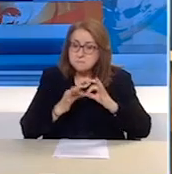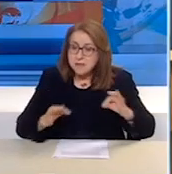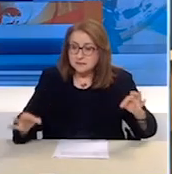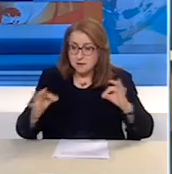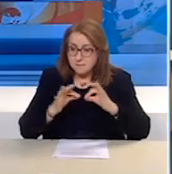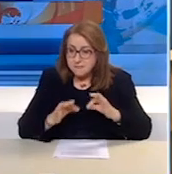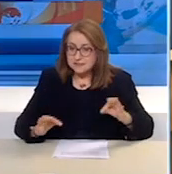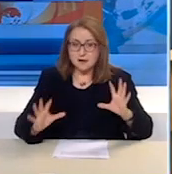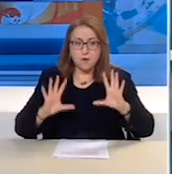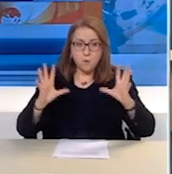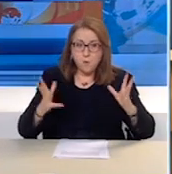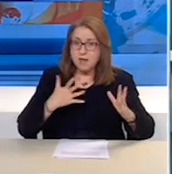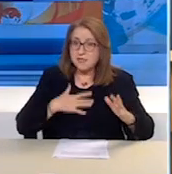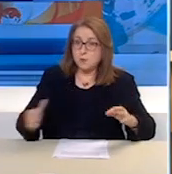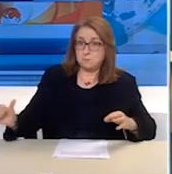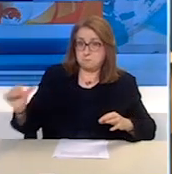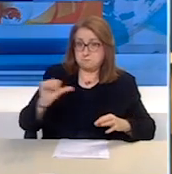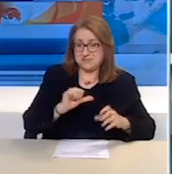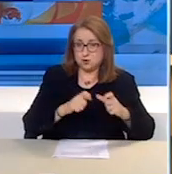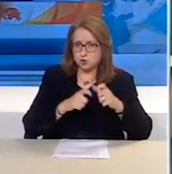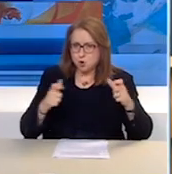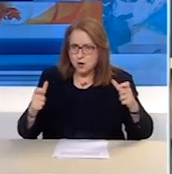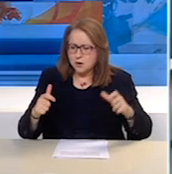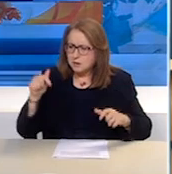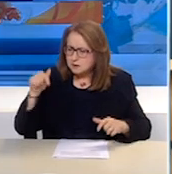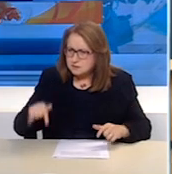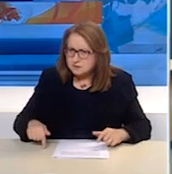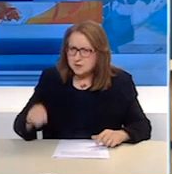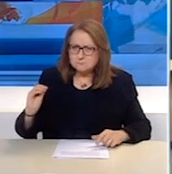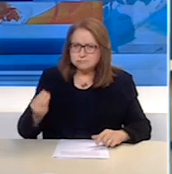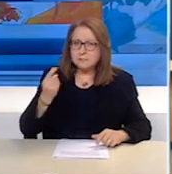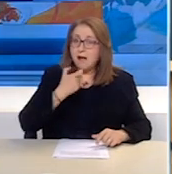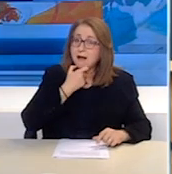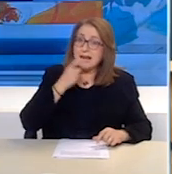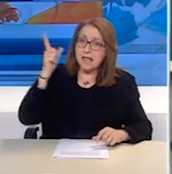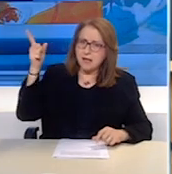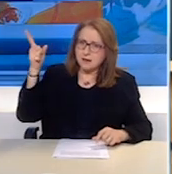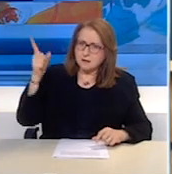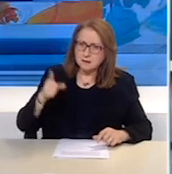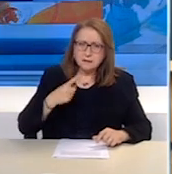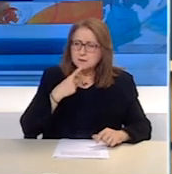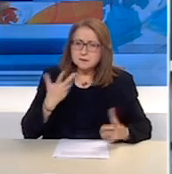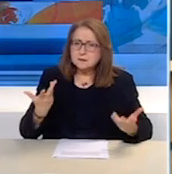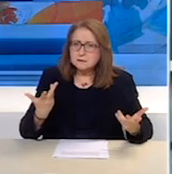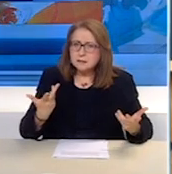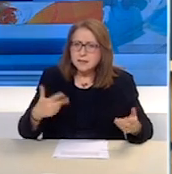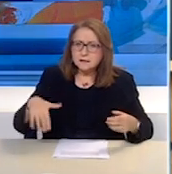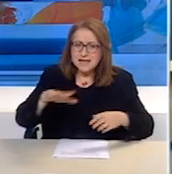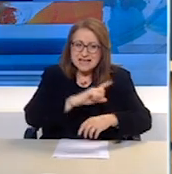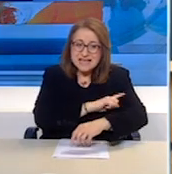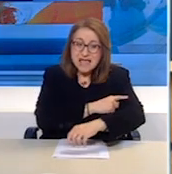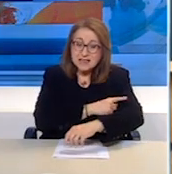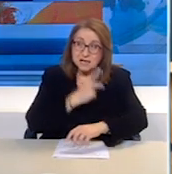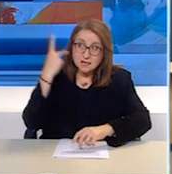υγιεινής ώστε να επιστρέψουν τα παιδιά στα σχολεία, έρχεται σήμερα μια είδηση από τη Μεγάλη Βρετανία για το συναγερμό που έχει σημάνει από τους γιατρούς του